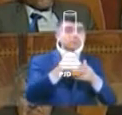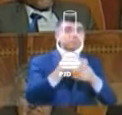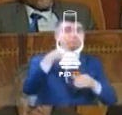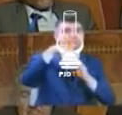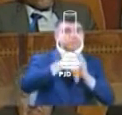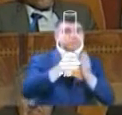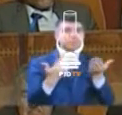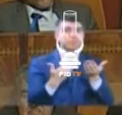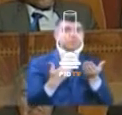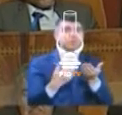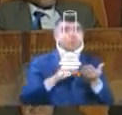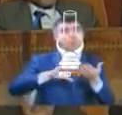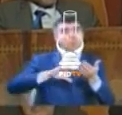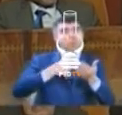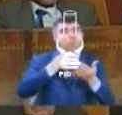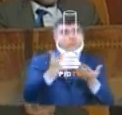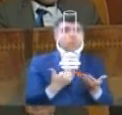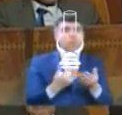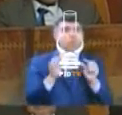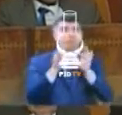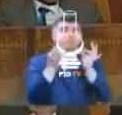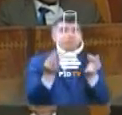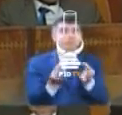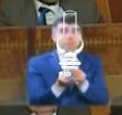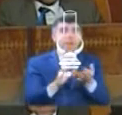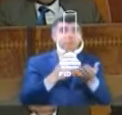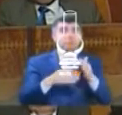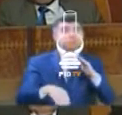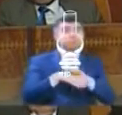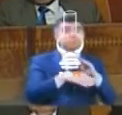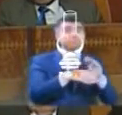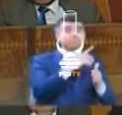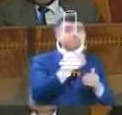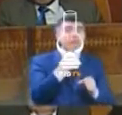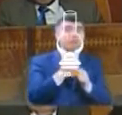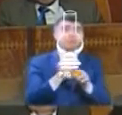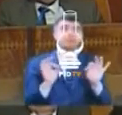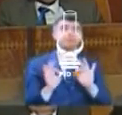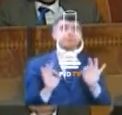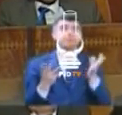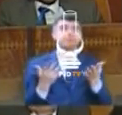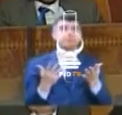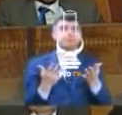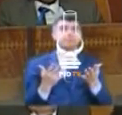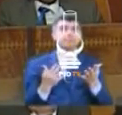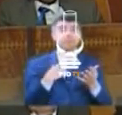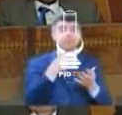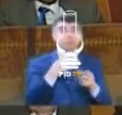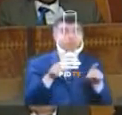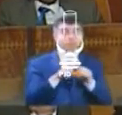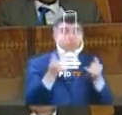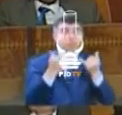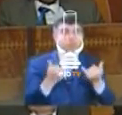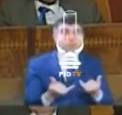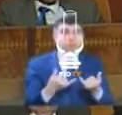تاثيرات سلبيه لا على المستوى الاجتماعي ولا على المستوى الاقتصادي. اللي كنطلبوا منكم سيد الوزير اليوم هو تتبع وتسريع